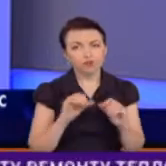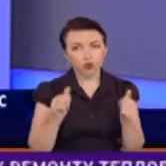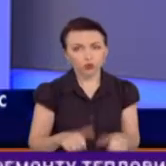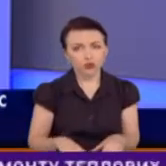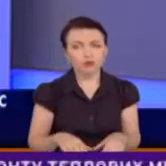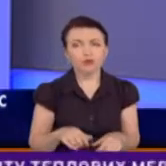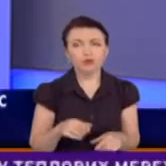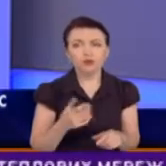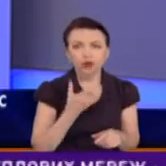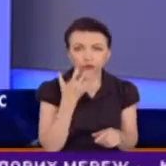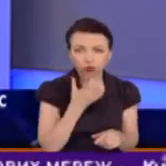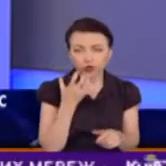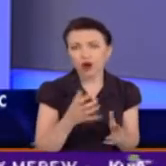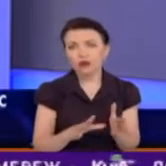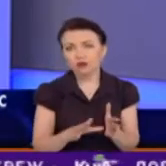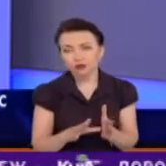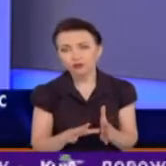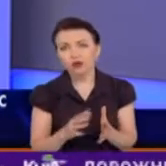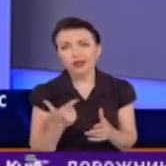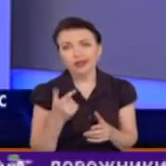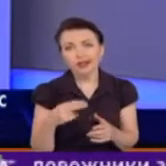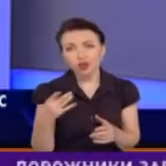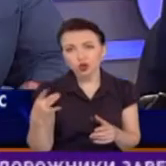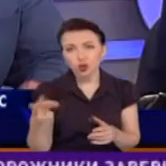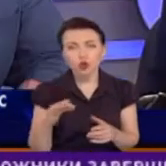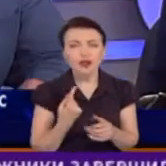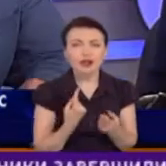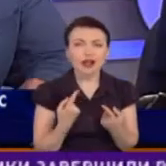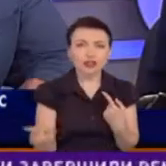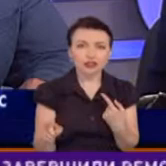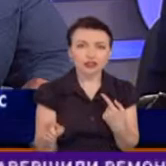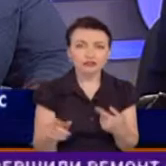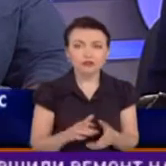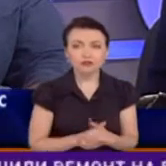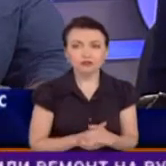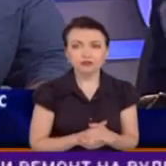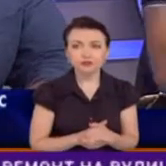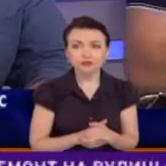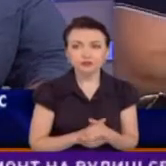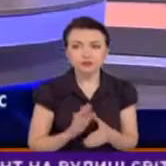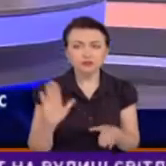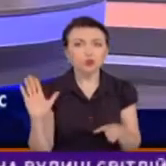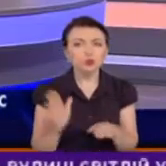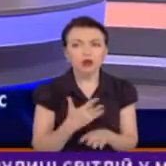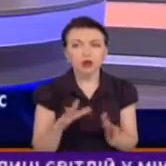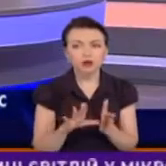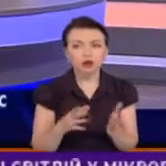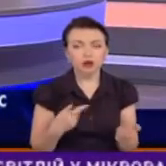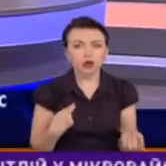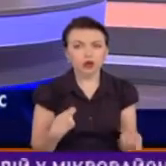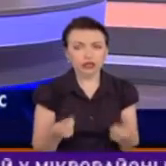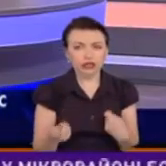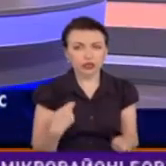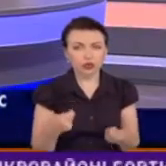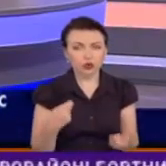енергоатом, теплова, гідро і альтернативка. прибирають енергоринок. Тепер замість енергоринка